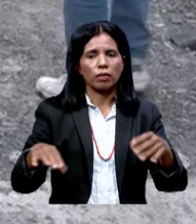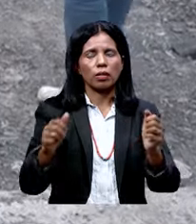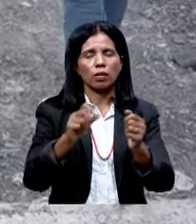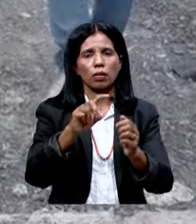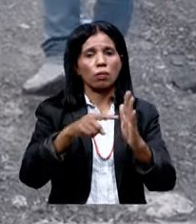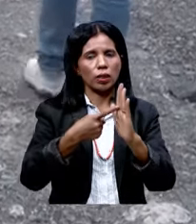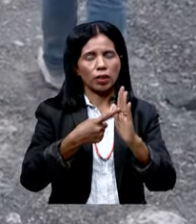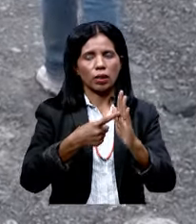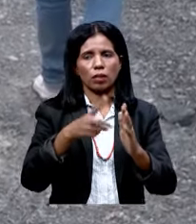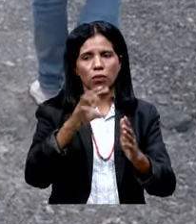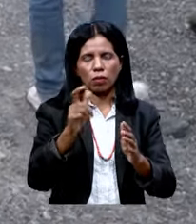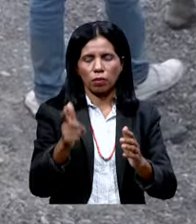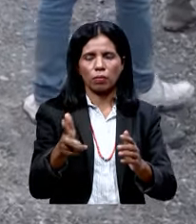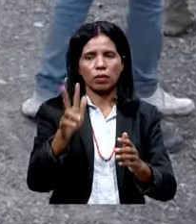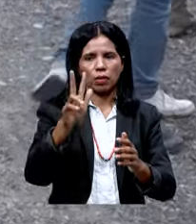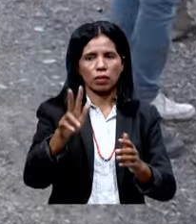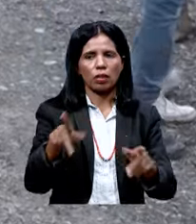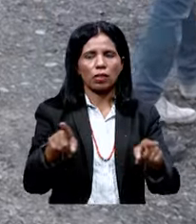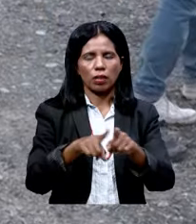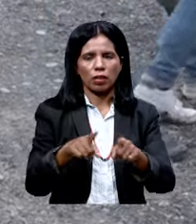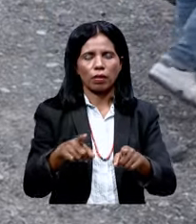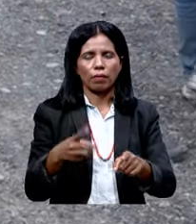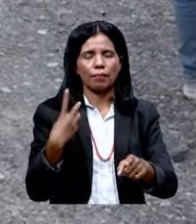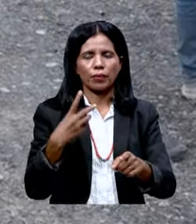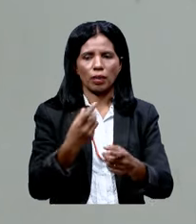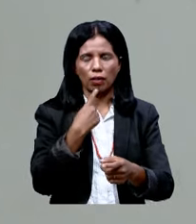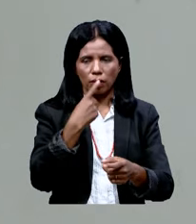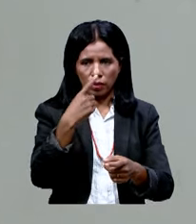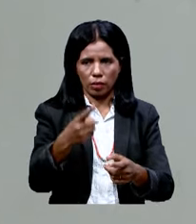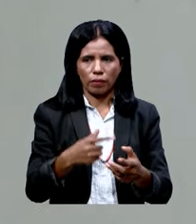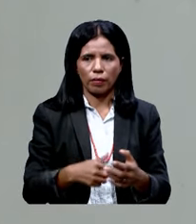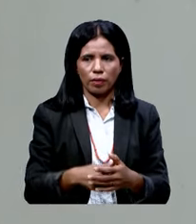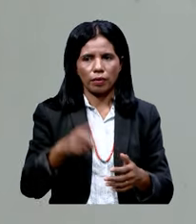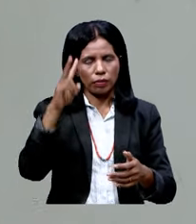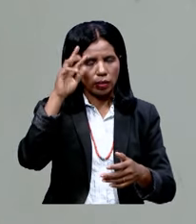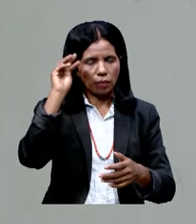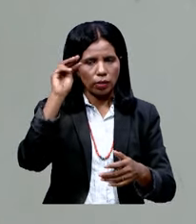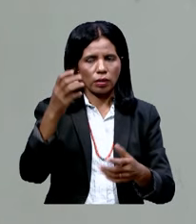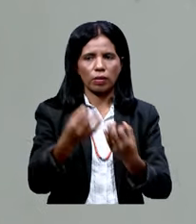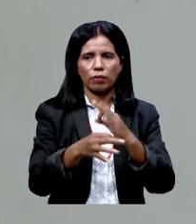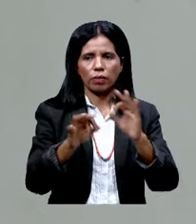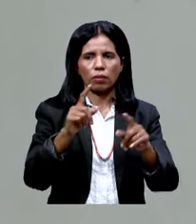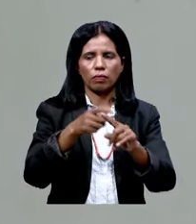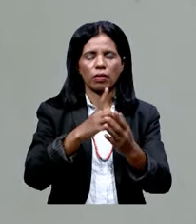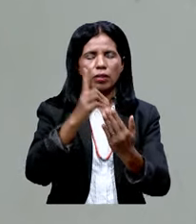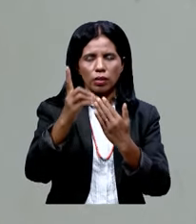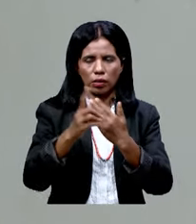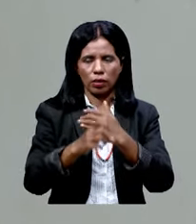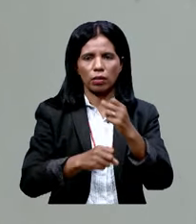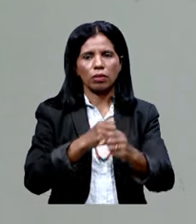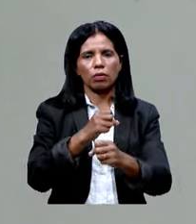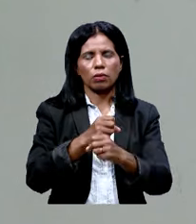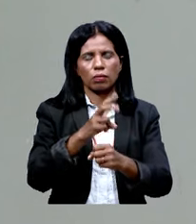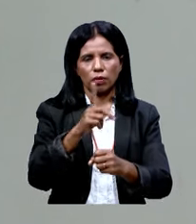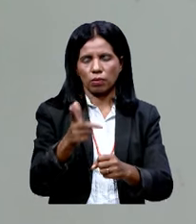2023 anes en emergencia ne ita ne orientasaun vice ministro ne ita tengke remate iha dezembro 2024 ne